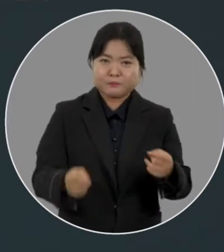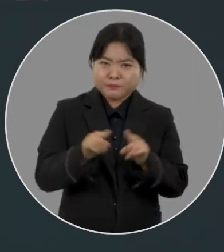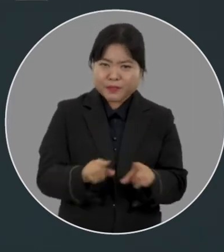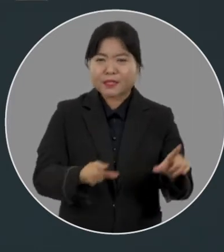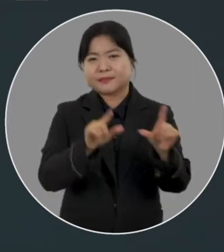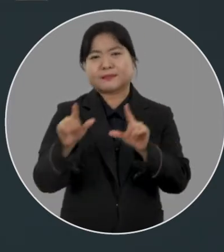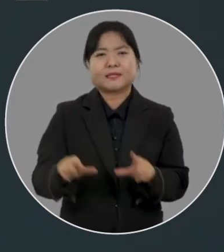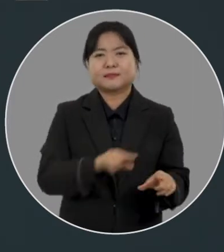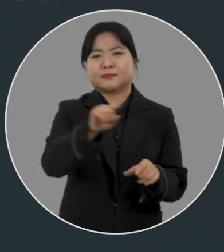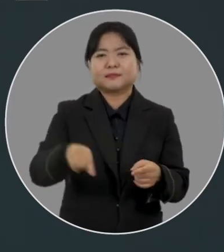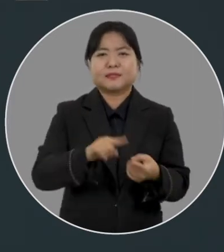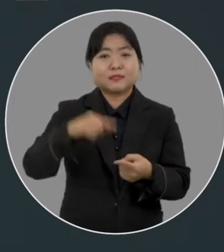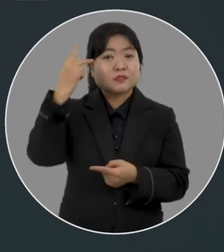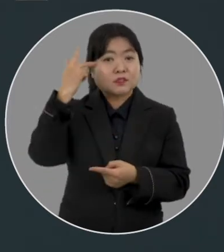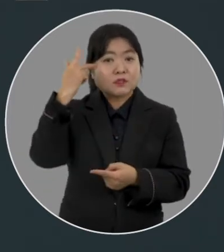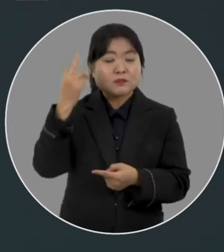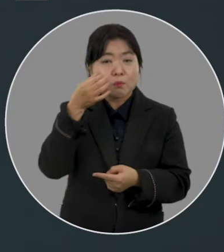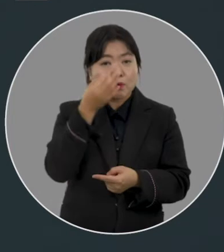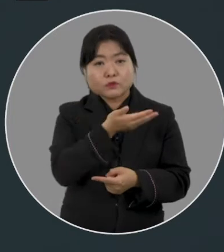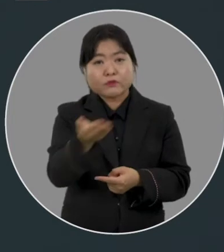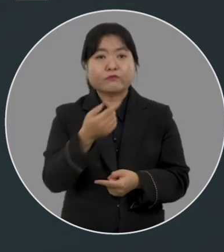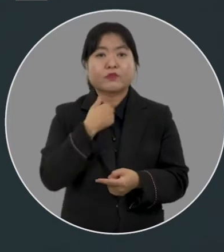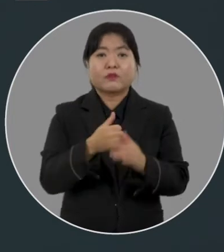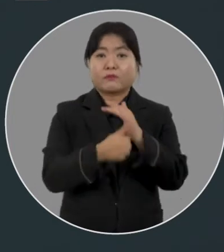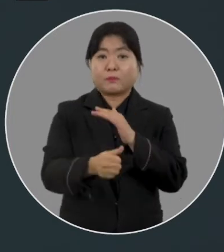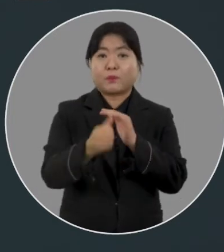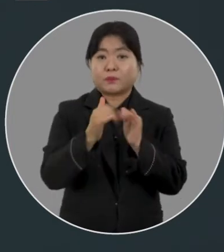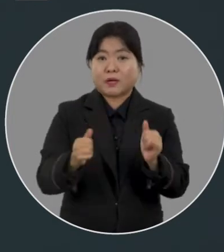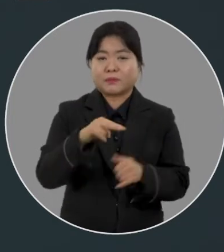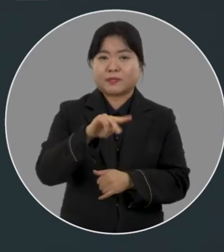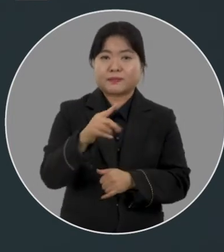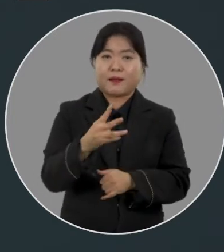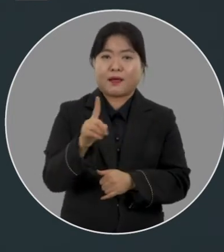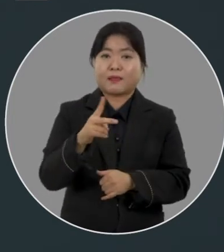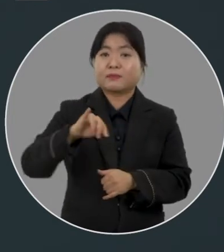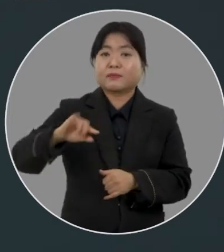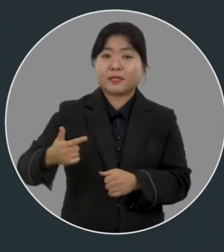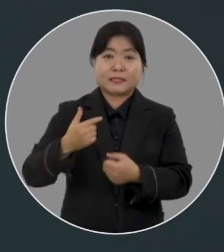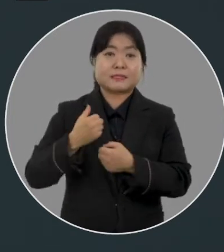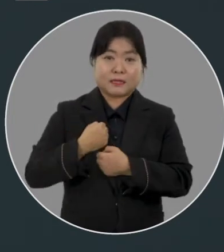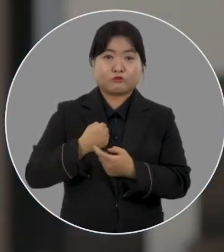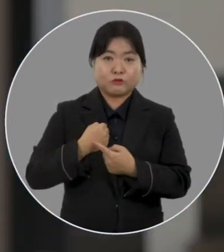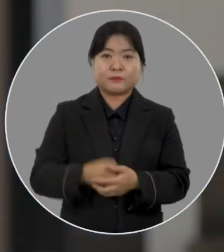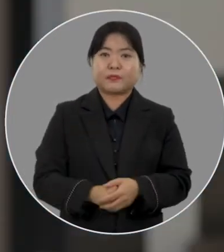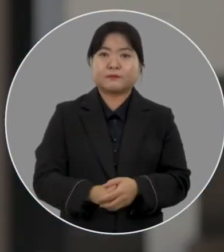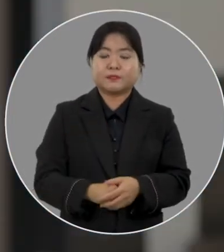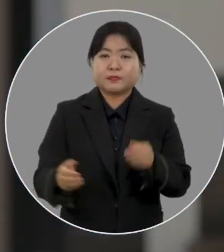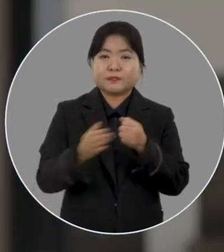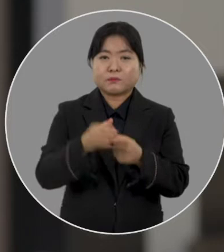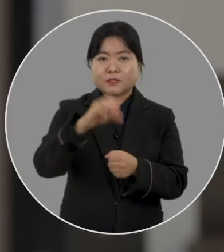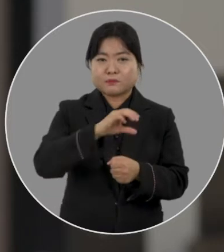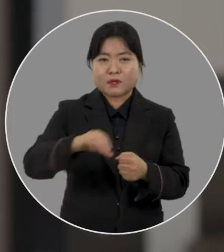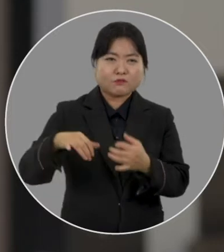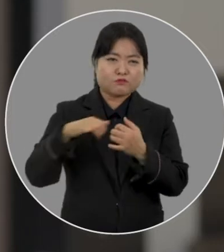함께 사는 이런 이제 정신을 보여줬던 대표적인 인물이 살라딘 장군이 아닌가 싶습니다. 따라서